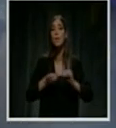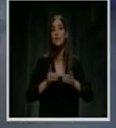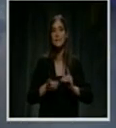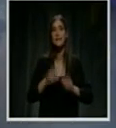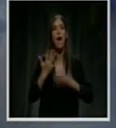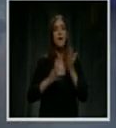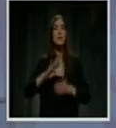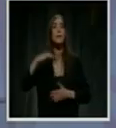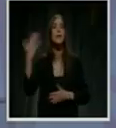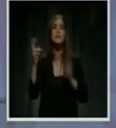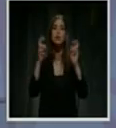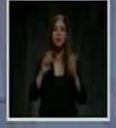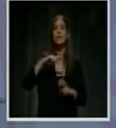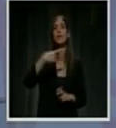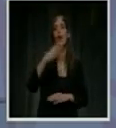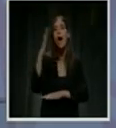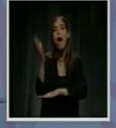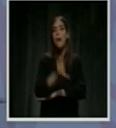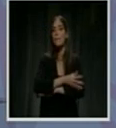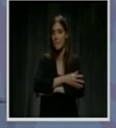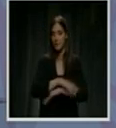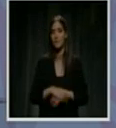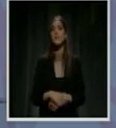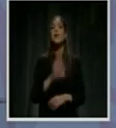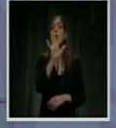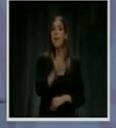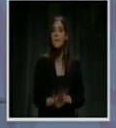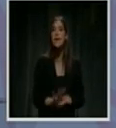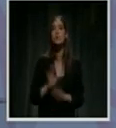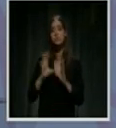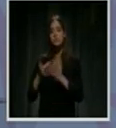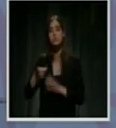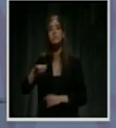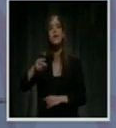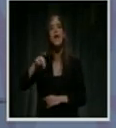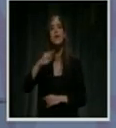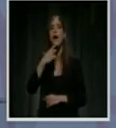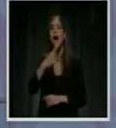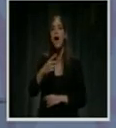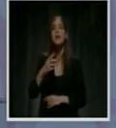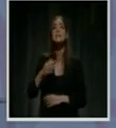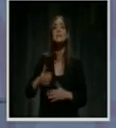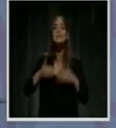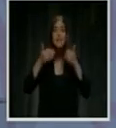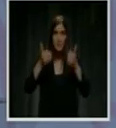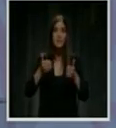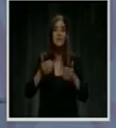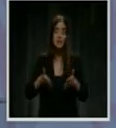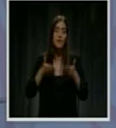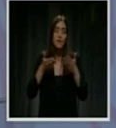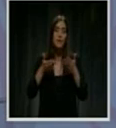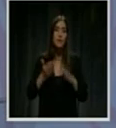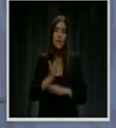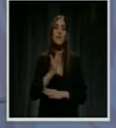ngħaddu għall-ambjent. F'Mejju l-Partit Nazzjonalista qal li għandu jibda proċess għall-tibdil jew tneħħija kif